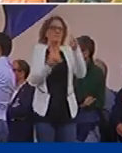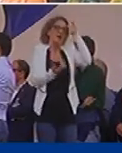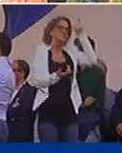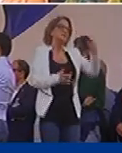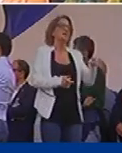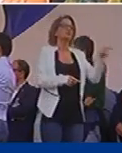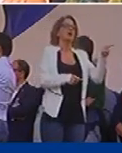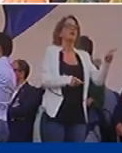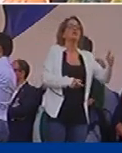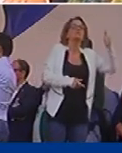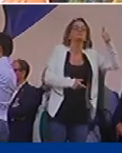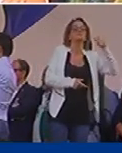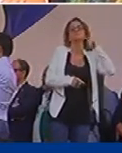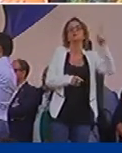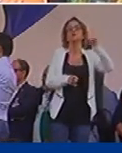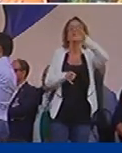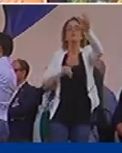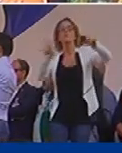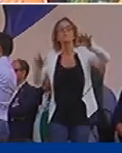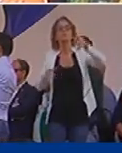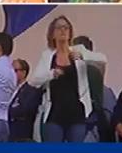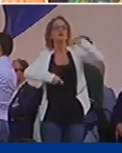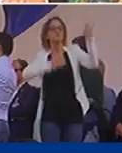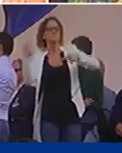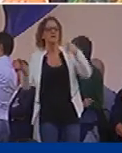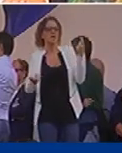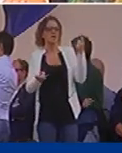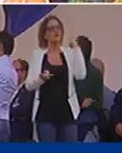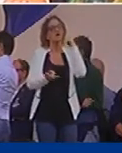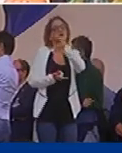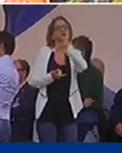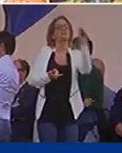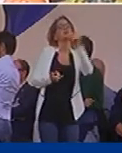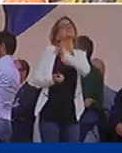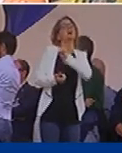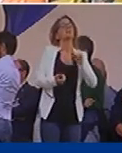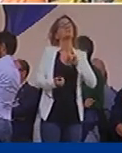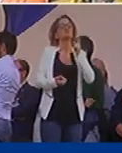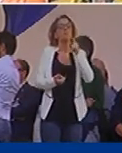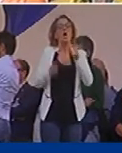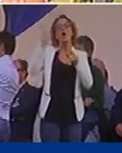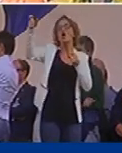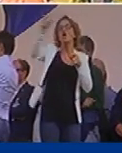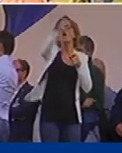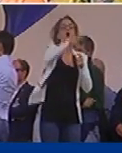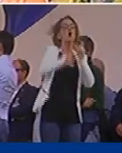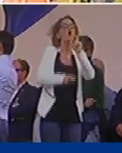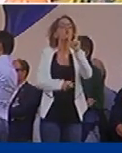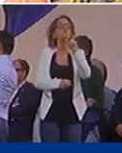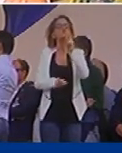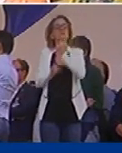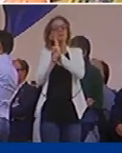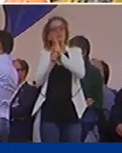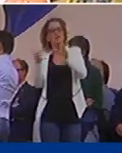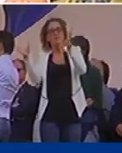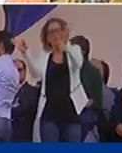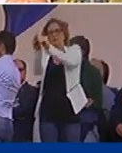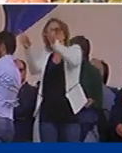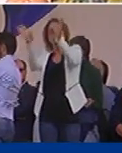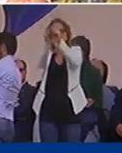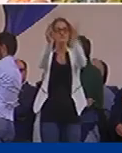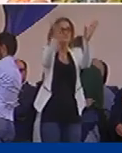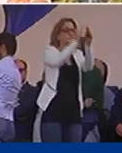che è il primo a rubare e a sprecare, chieda che a fare i sacrifici siano i comuni che si devono fondere fra comune e